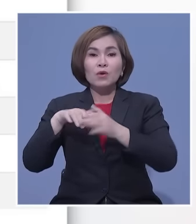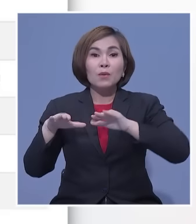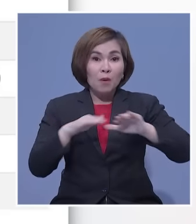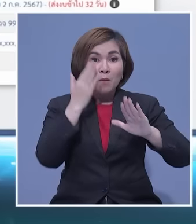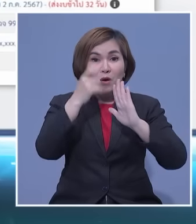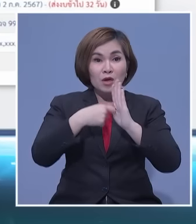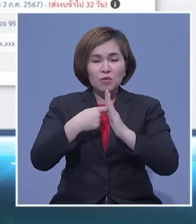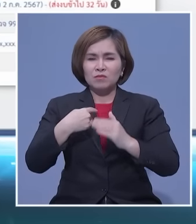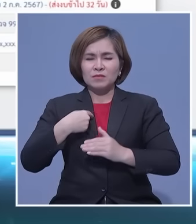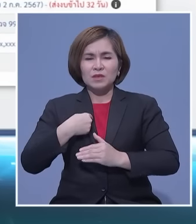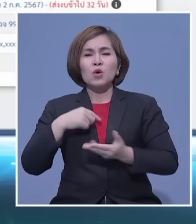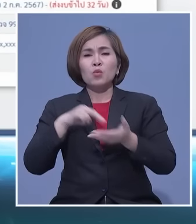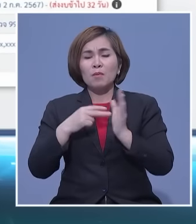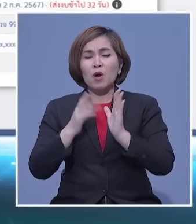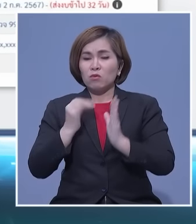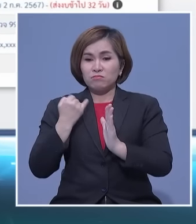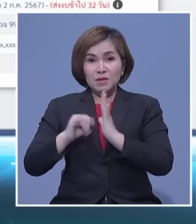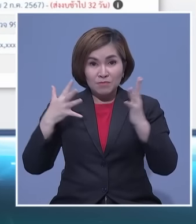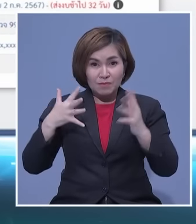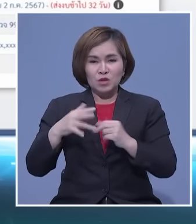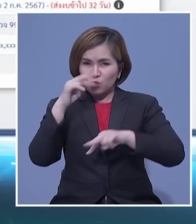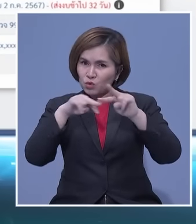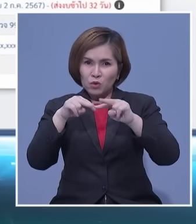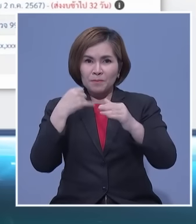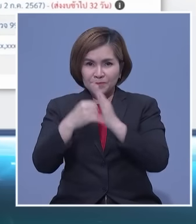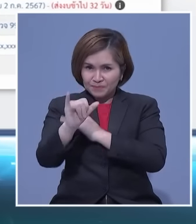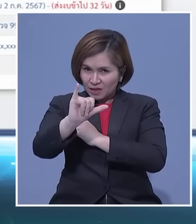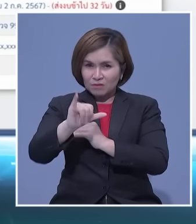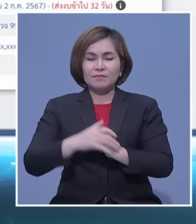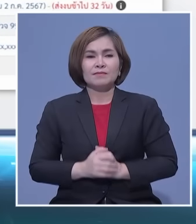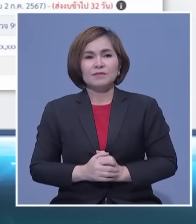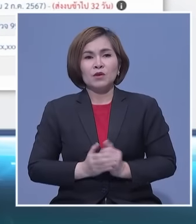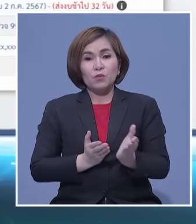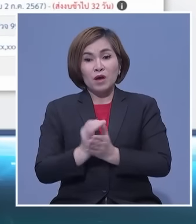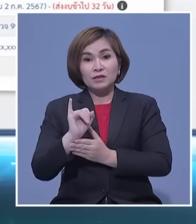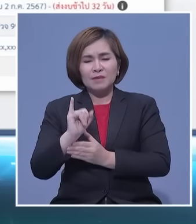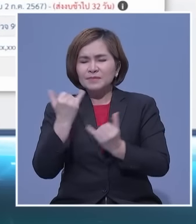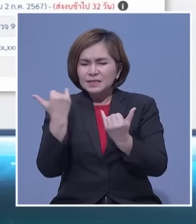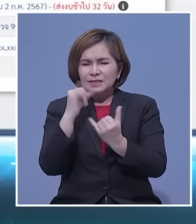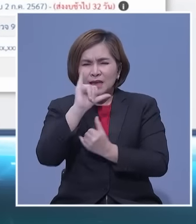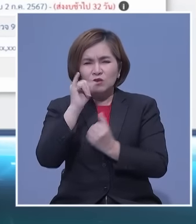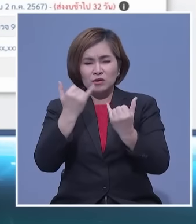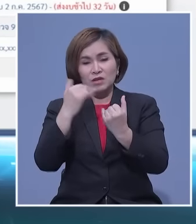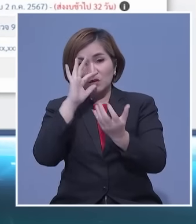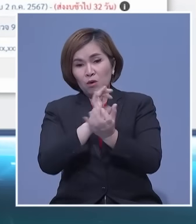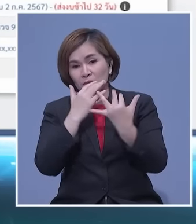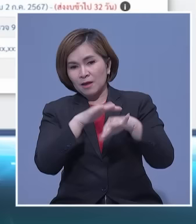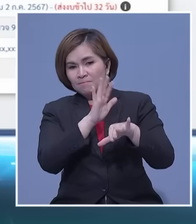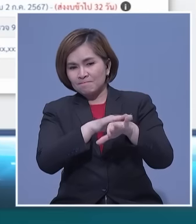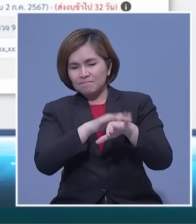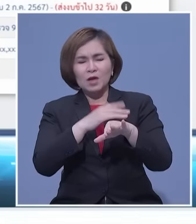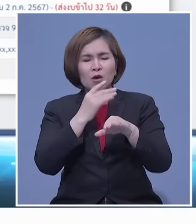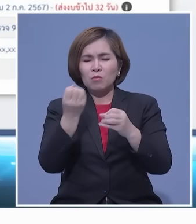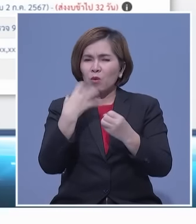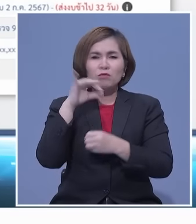เองไม่ใช่จำเลยและยังเป็นผู้บริสุทธิ์แต่ถึงขณะนี้เนี่ยก็ยังไม่ได้รับการประสานงานจากตำรวจหน่วยใดให้เข้าไปให้ปาก